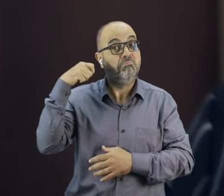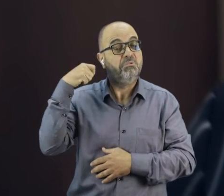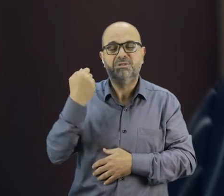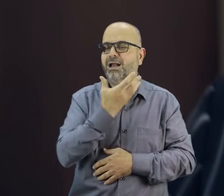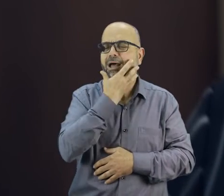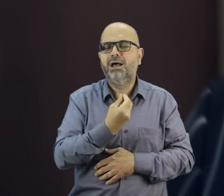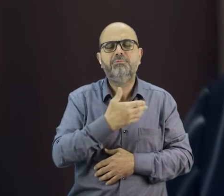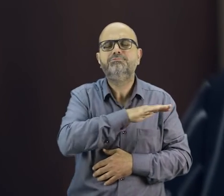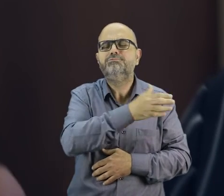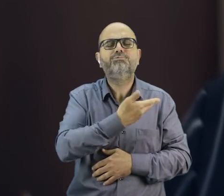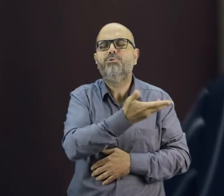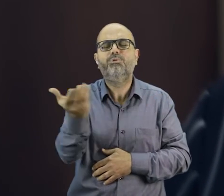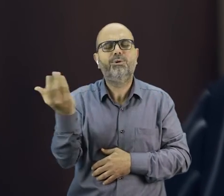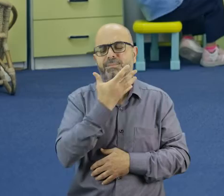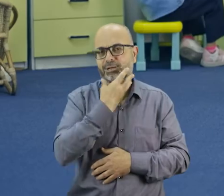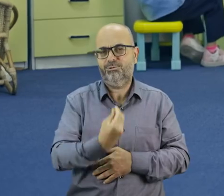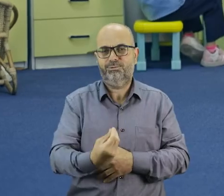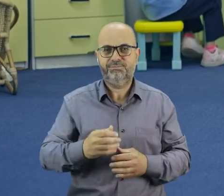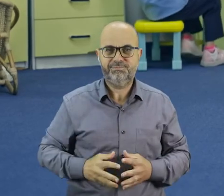ما في، كل شيء حلو.